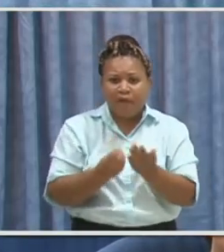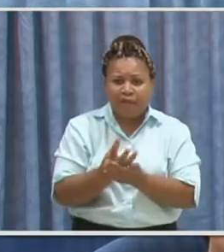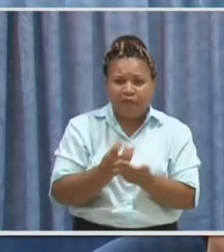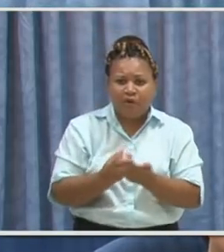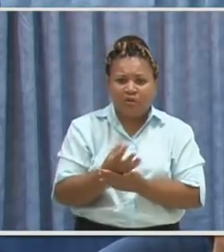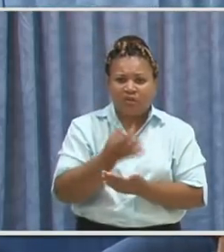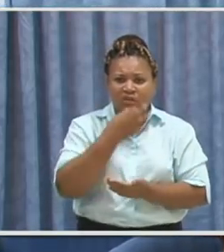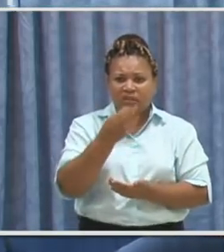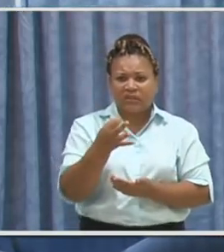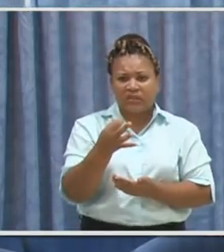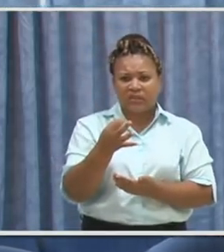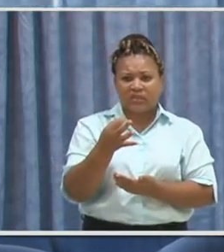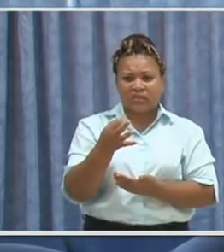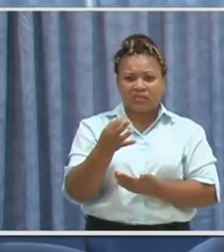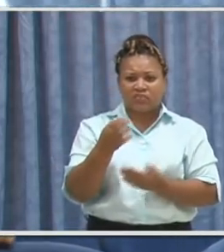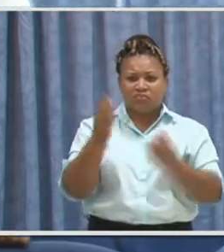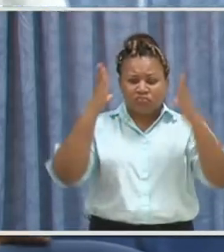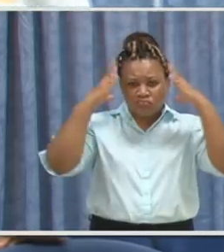dans l'article sensationnel